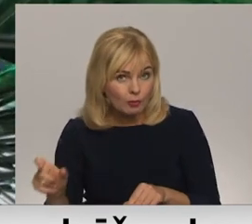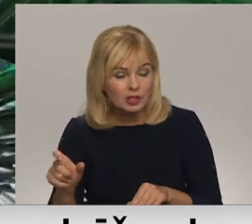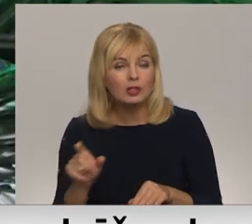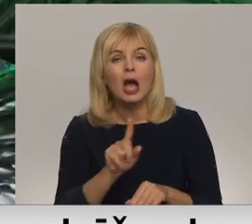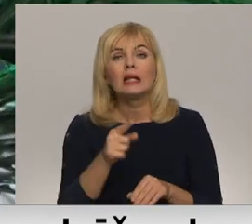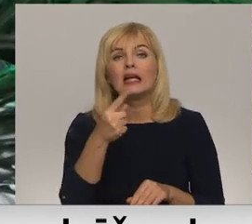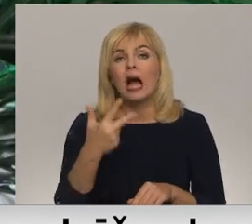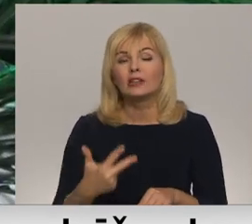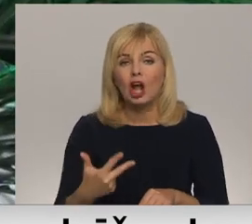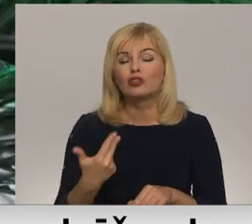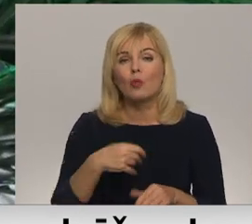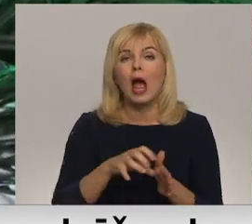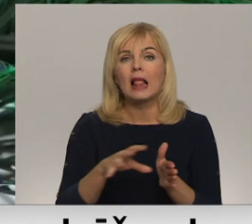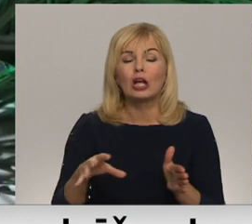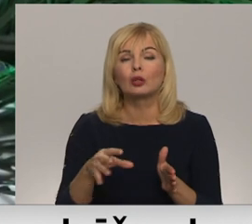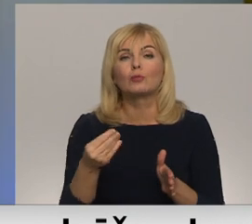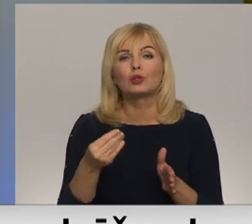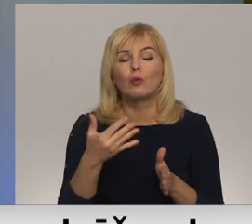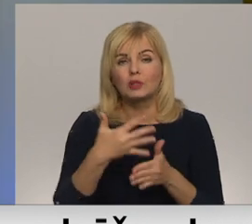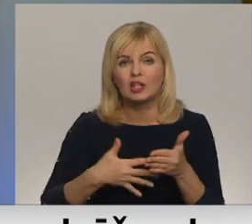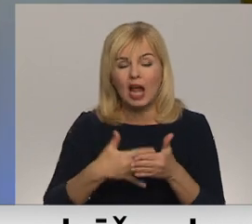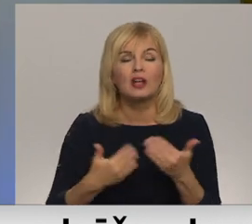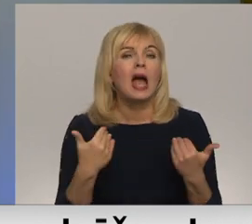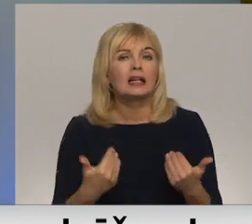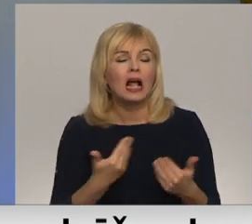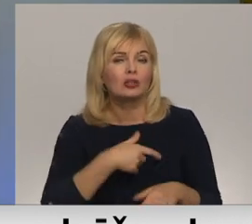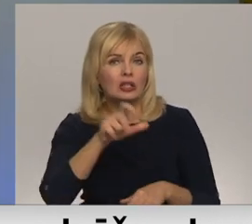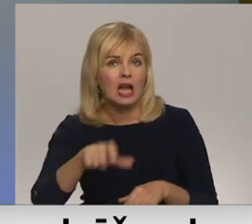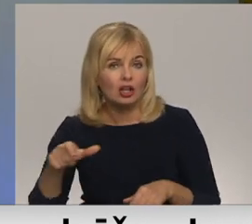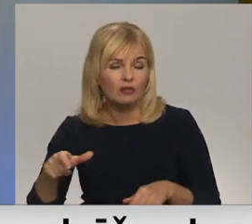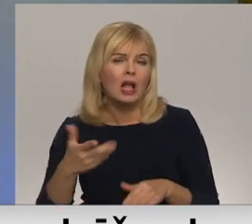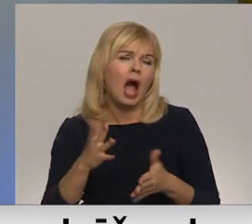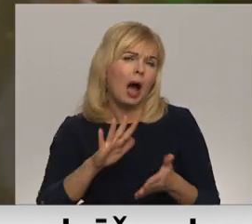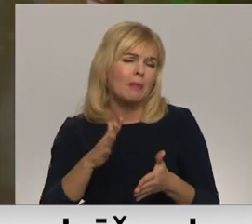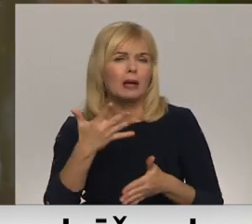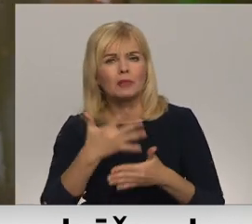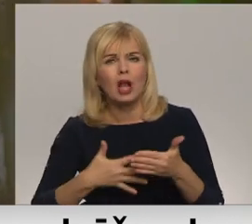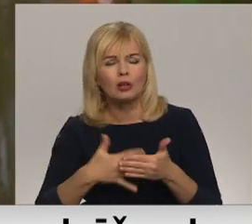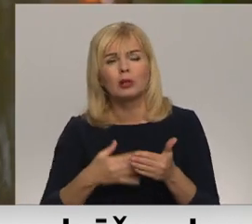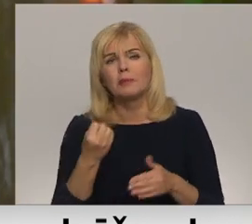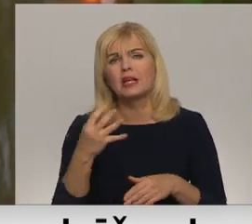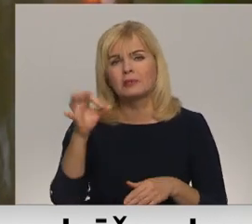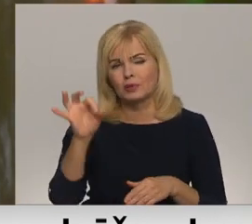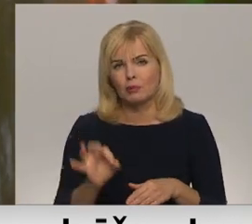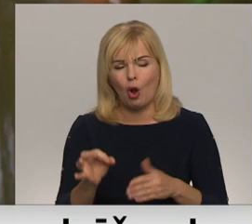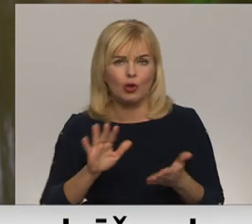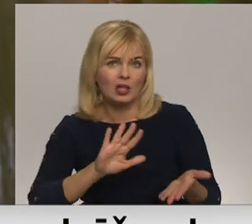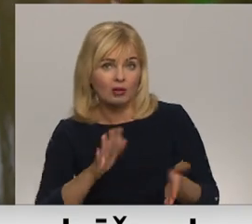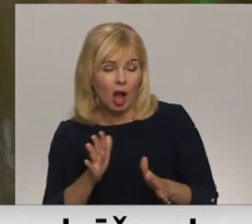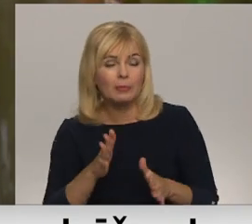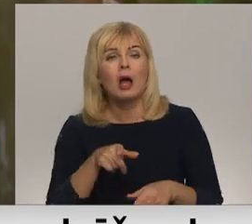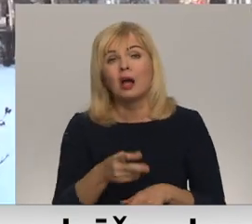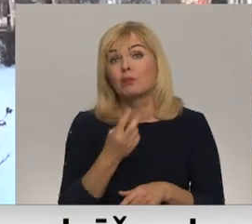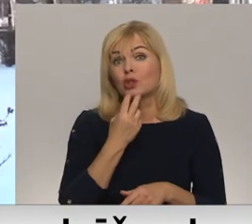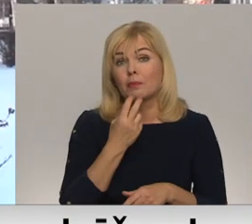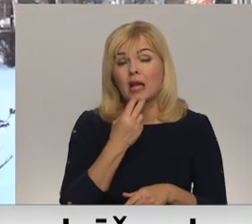aptuveni trešo daļu no elektrības rēķina summas, realitāte iedzīvotēm šis samazinājums rupi rēķinot būtu lēšams tikai 15% apmērā. Tas jau būs